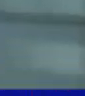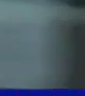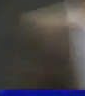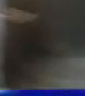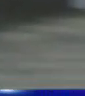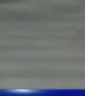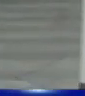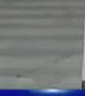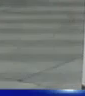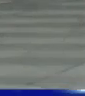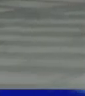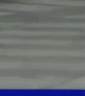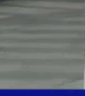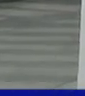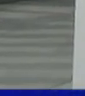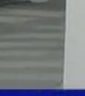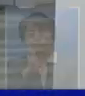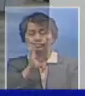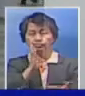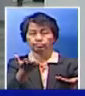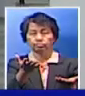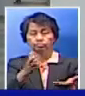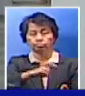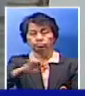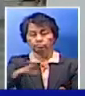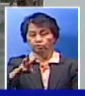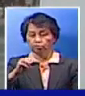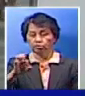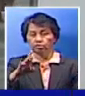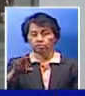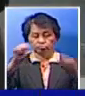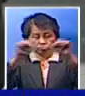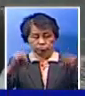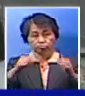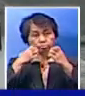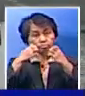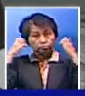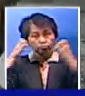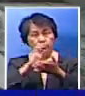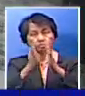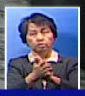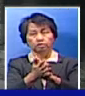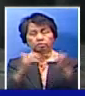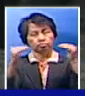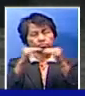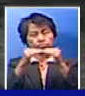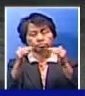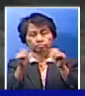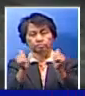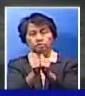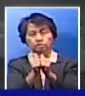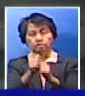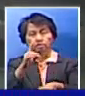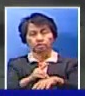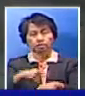Apa yang dapat saya katakan, prasarana MRT dan stesen-stesennya yang serba canggih lagi moden ini menjadikannya setaraf dengan perkhidmatan tube